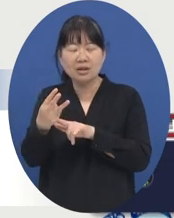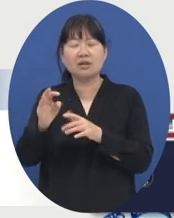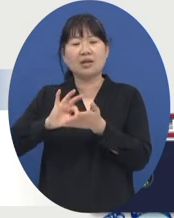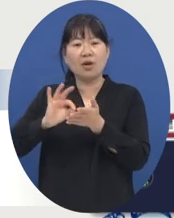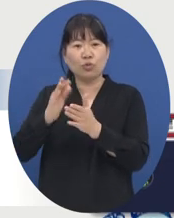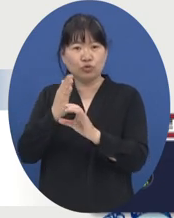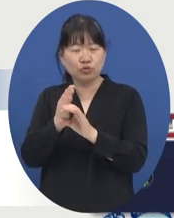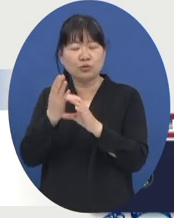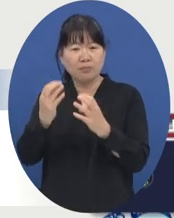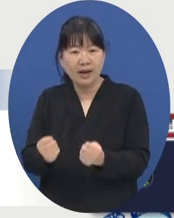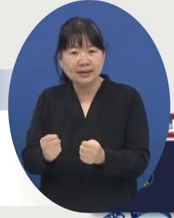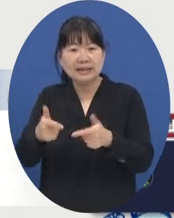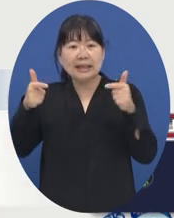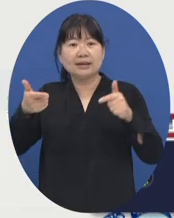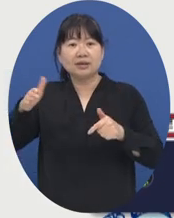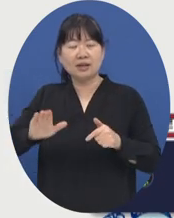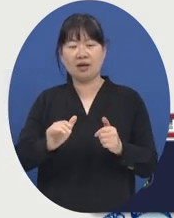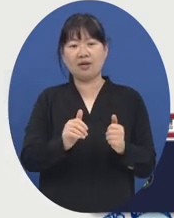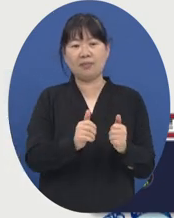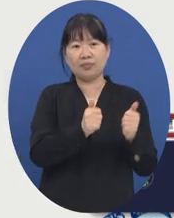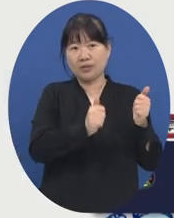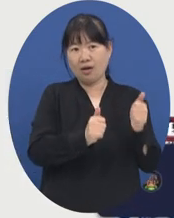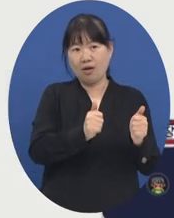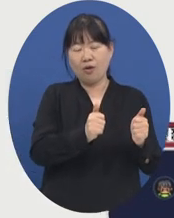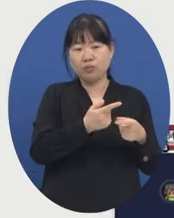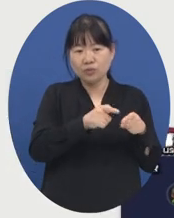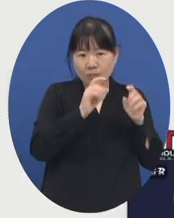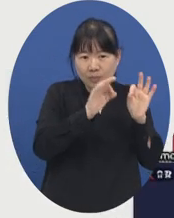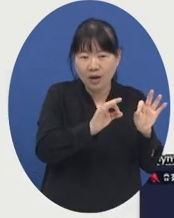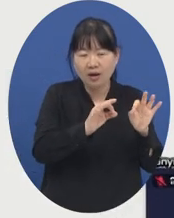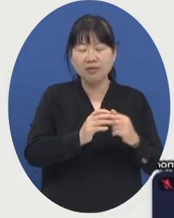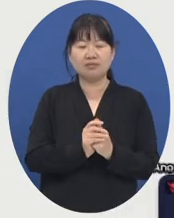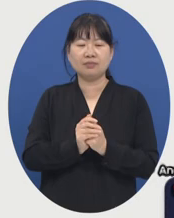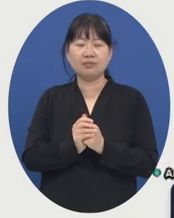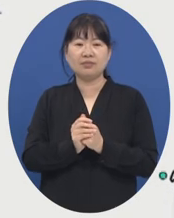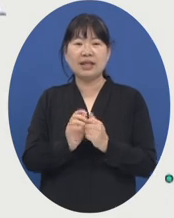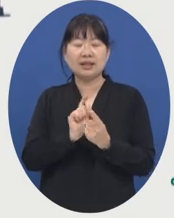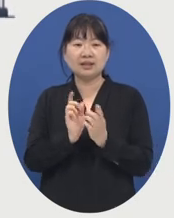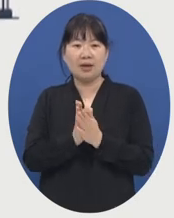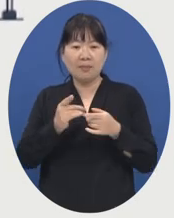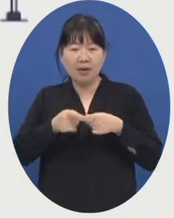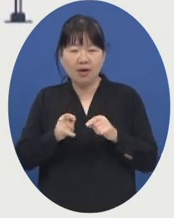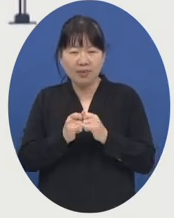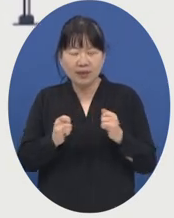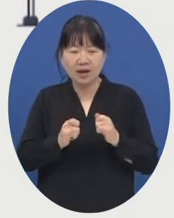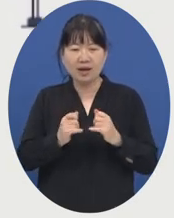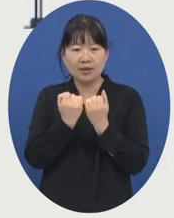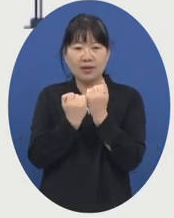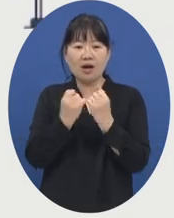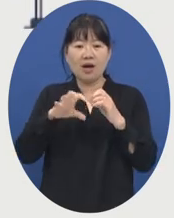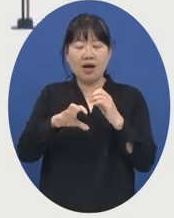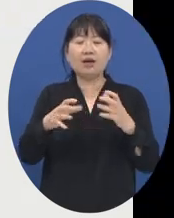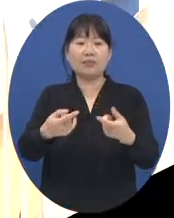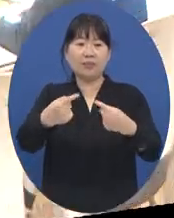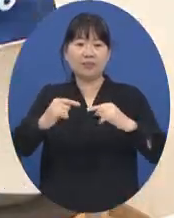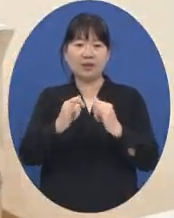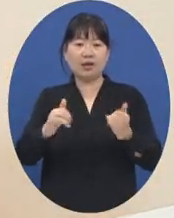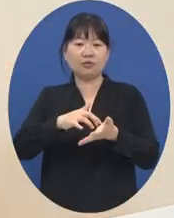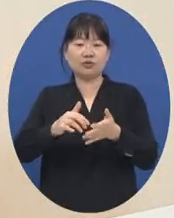하고 있는데 지금 경쟁사 분석이 현장 평가단 등이 설명회 안에 들어와 있는 사람은